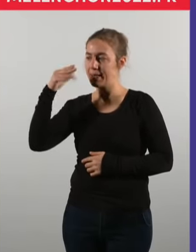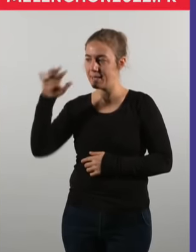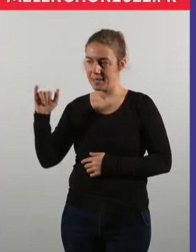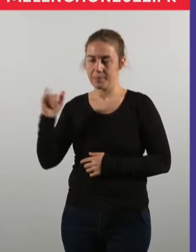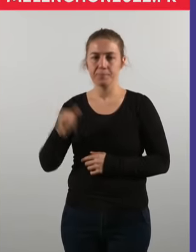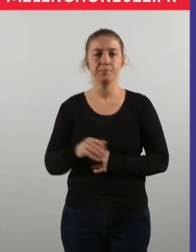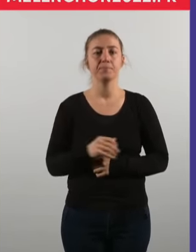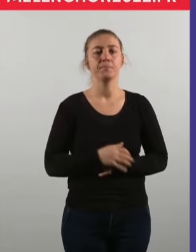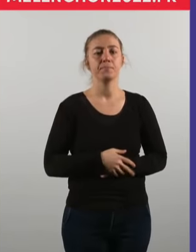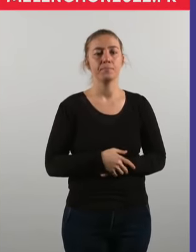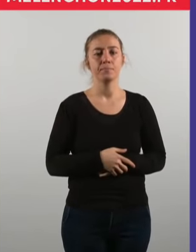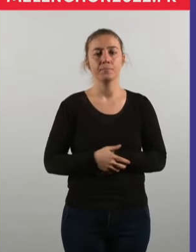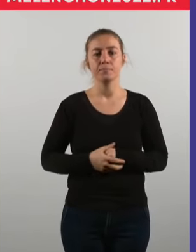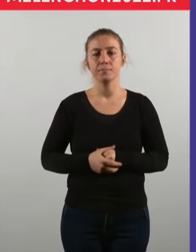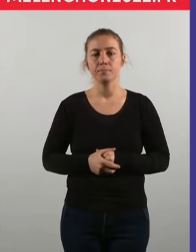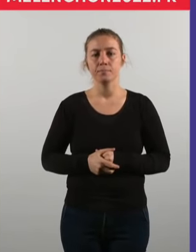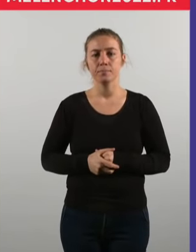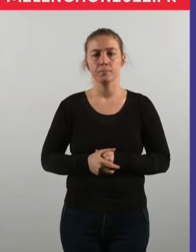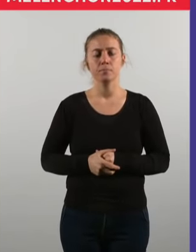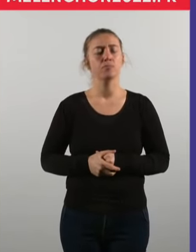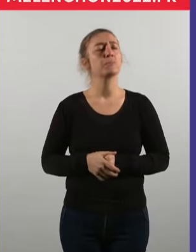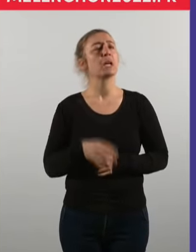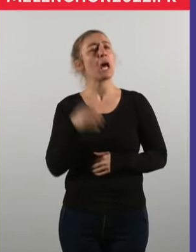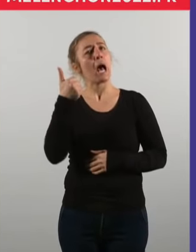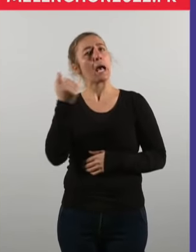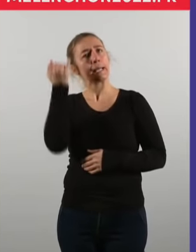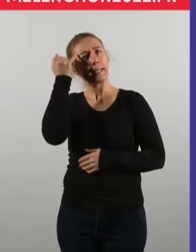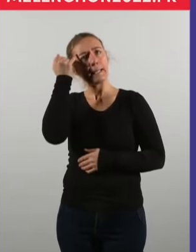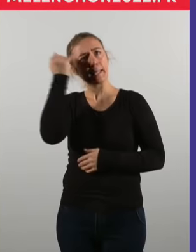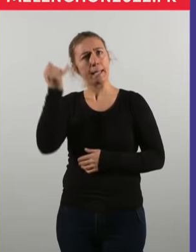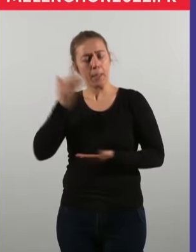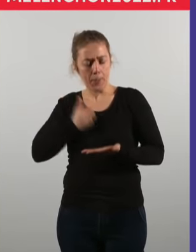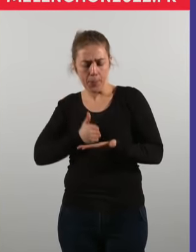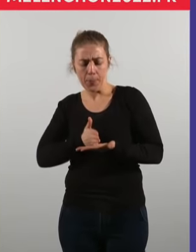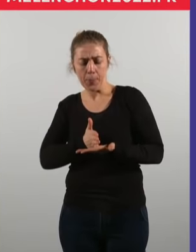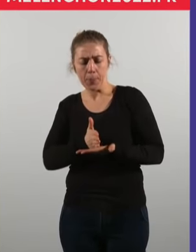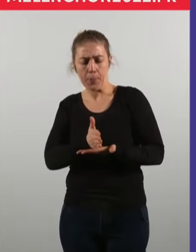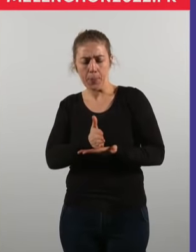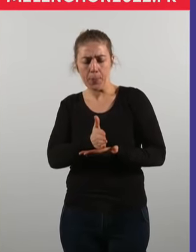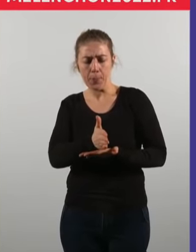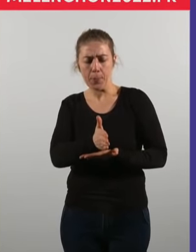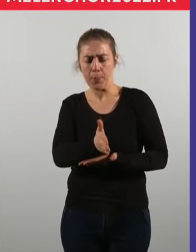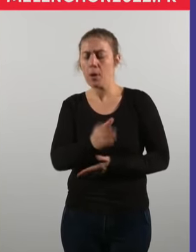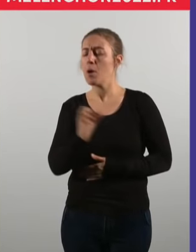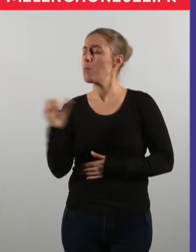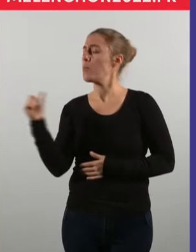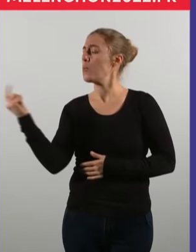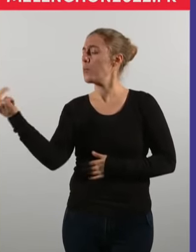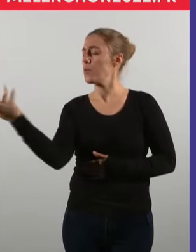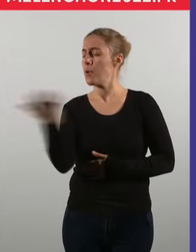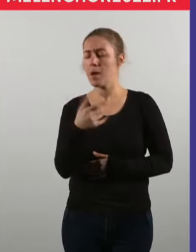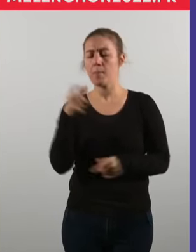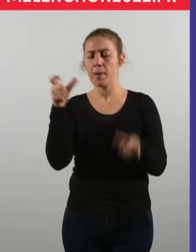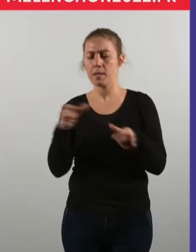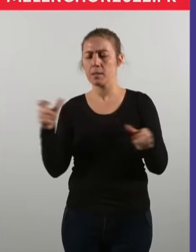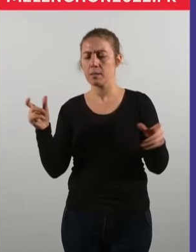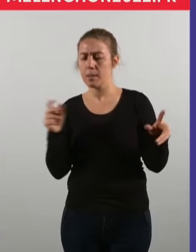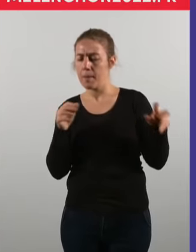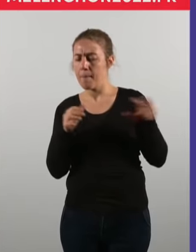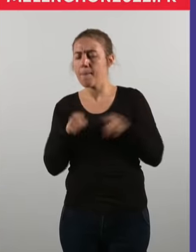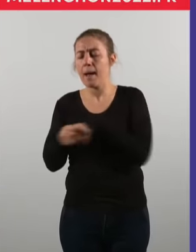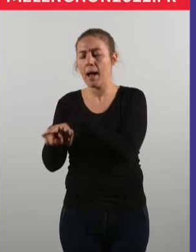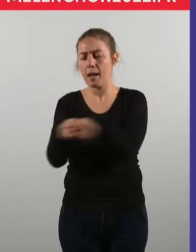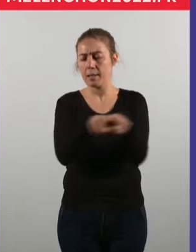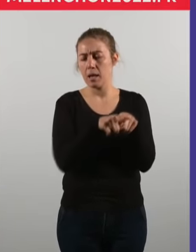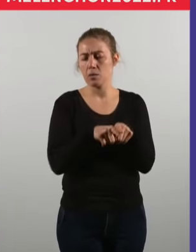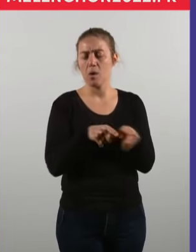Il y a une idée directrice que tout le monde partage sincèrement, intrinsèquement, l'idée que la pauvreté est le plus